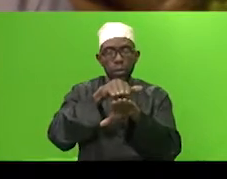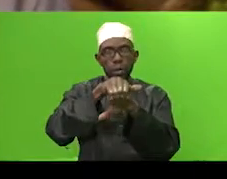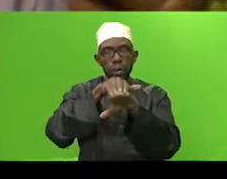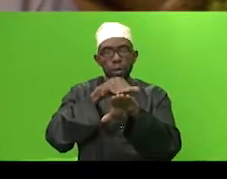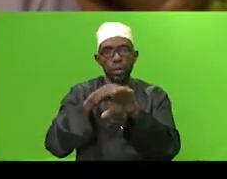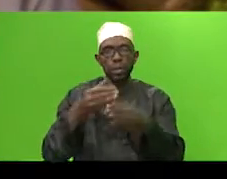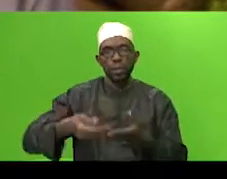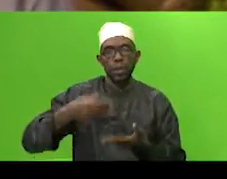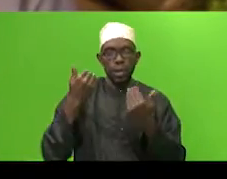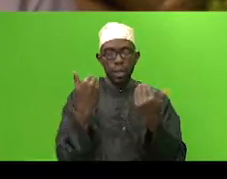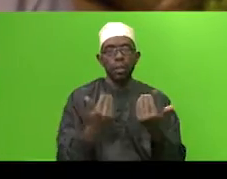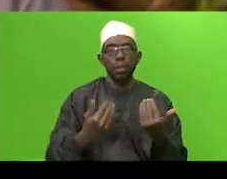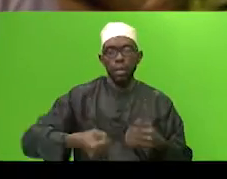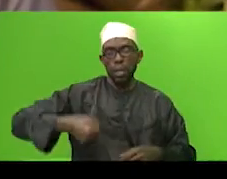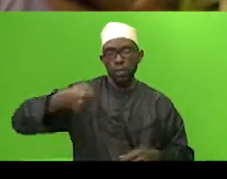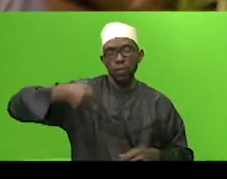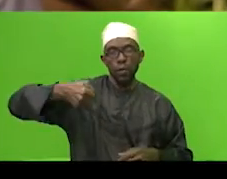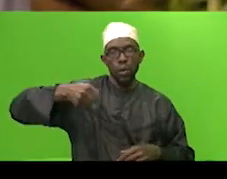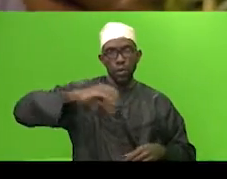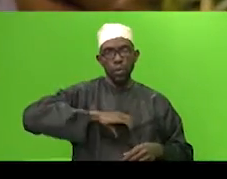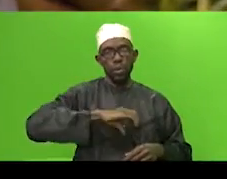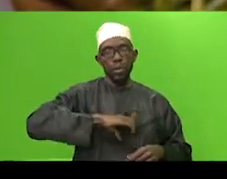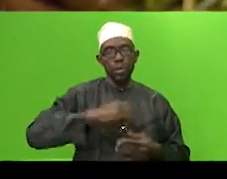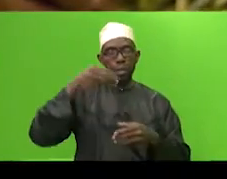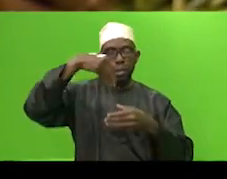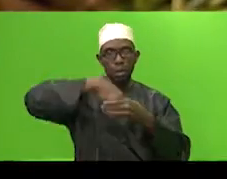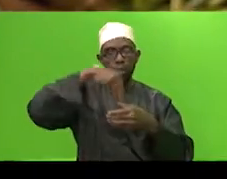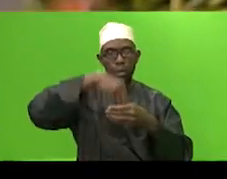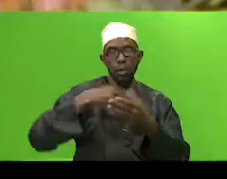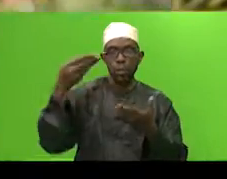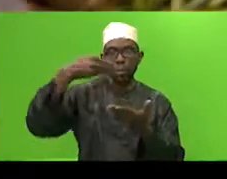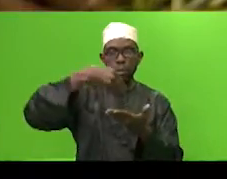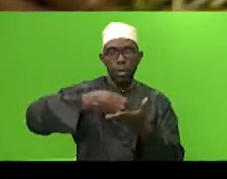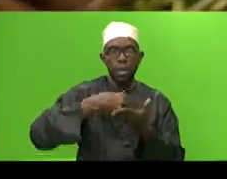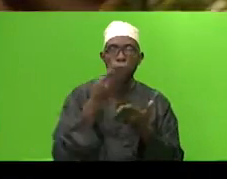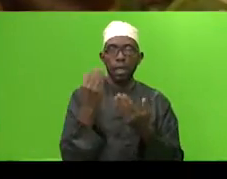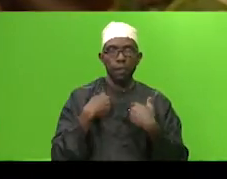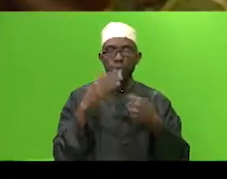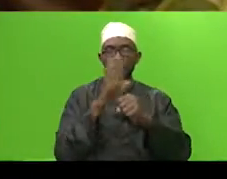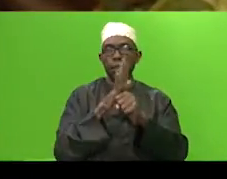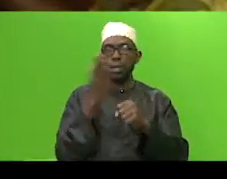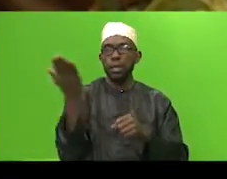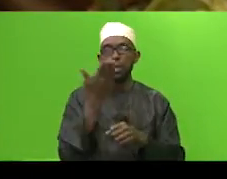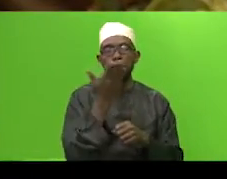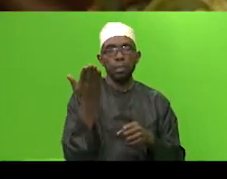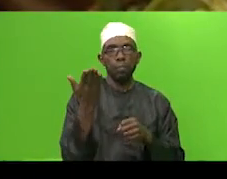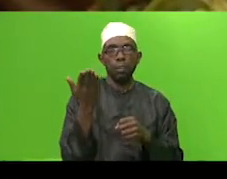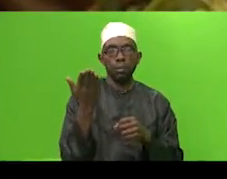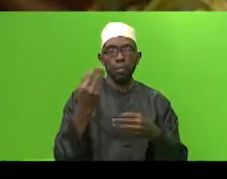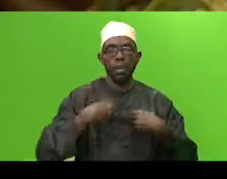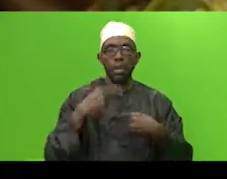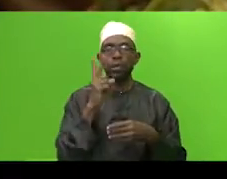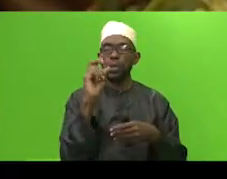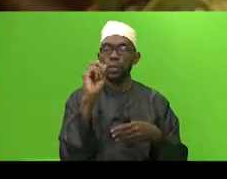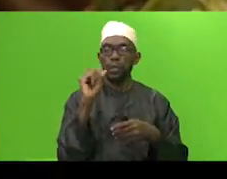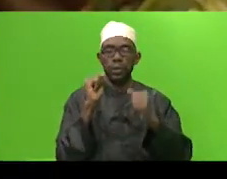tunakuwekea, lakini saa hii customer anakuja na mfuko yake, tunamwekea ama ananunua. Sina hizi hapa. Unakuja unanunua ya mbao ama ya